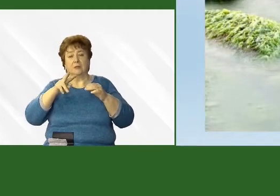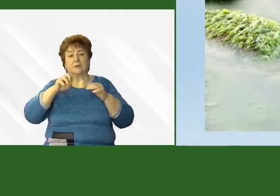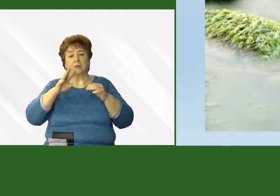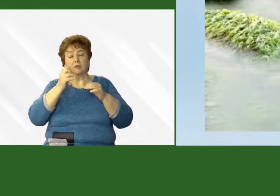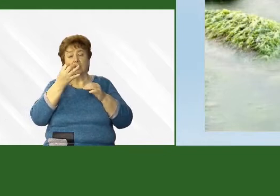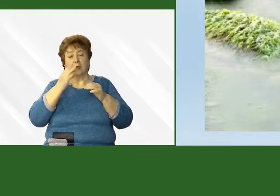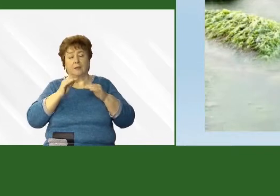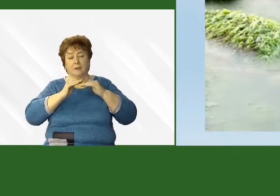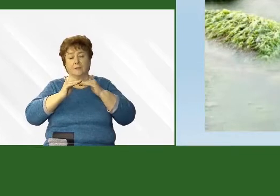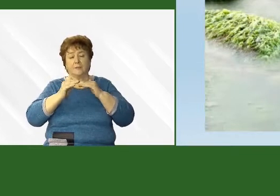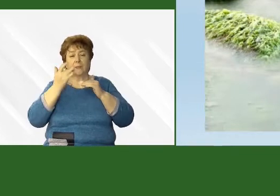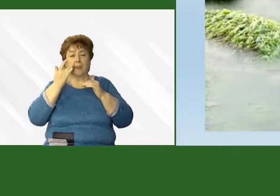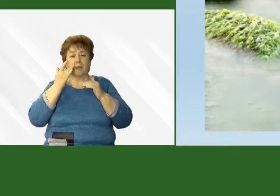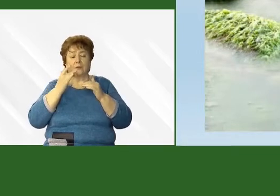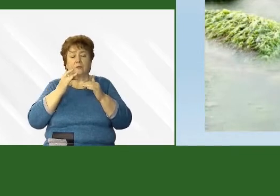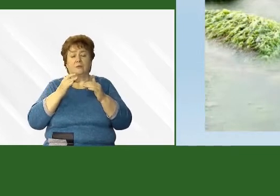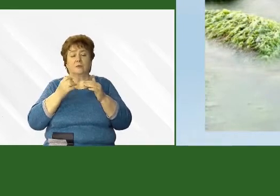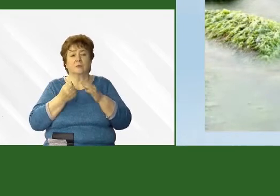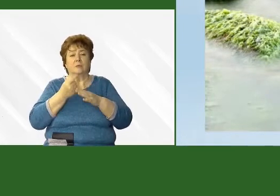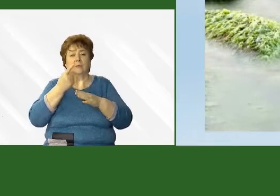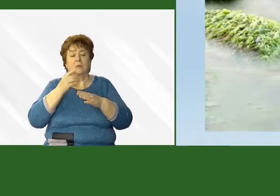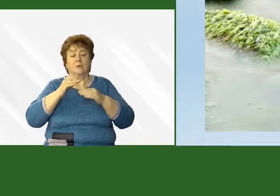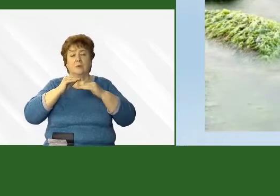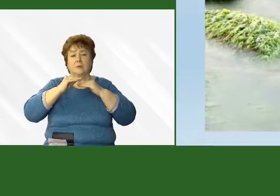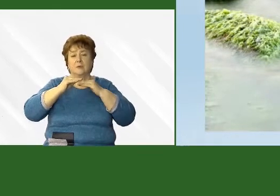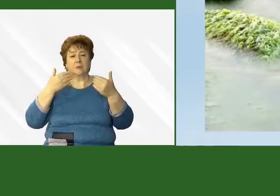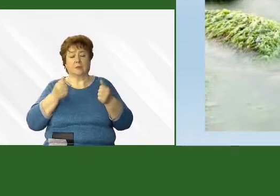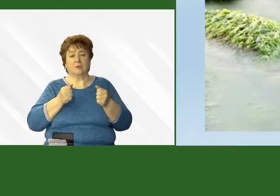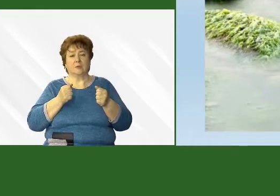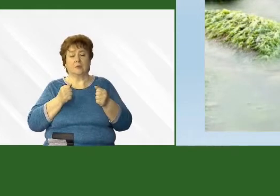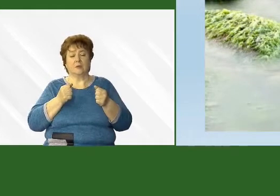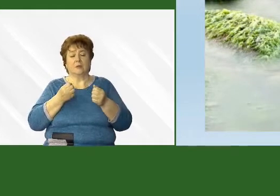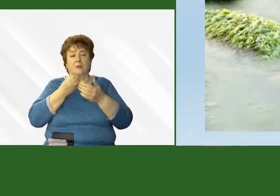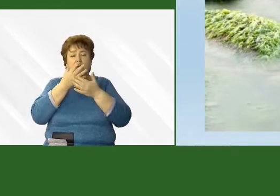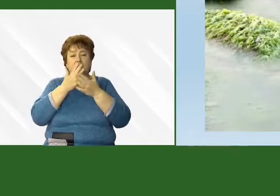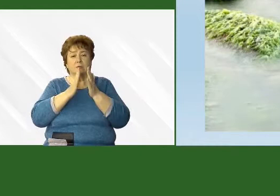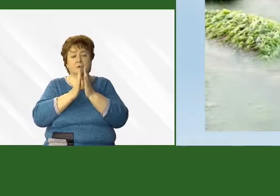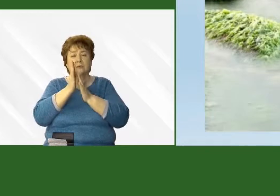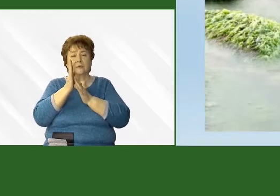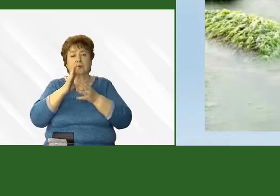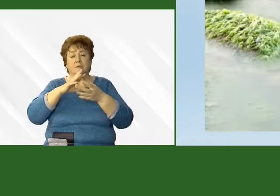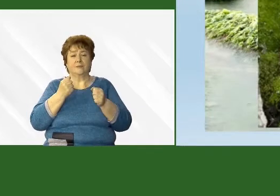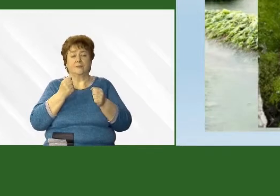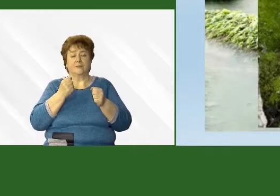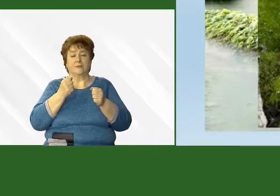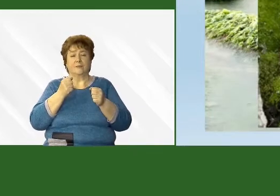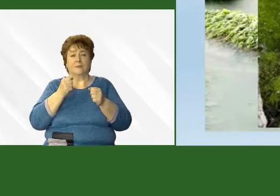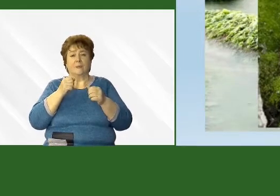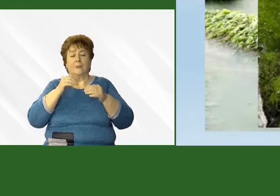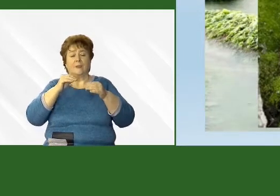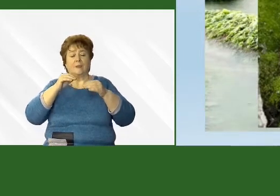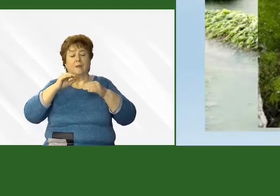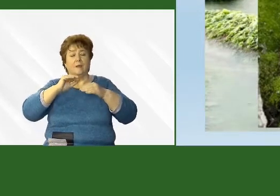лишайники, которые не образуют сплошного покрова. Цветущих растений всего два. В тканях